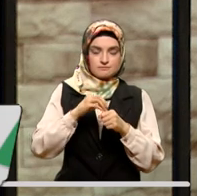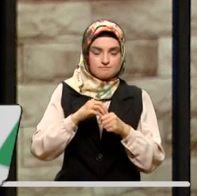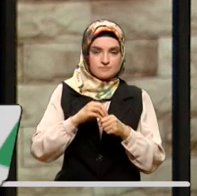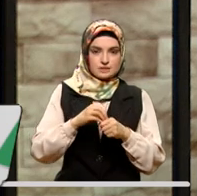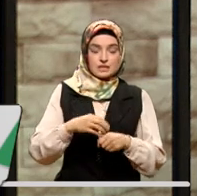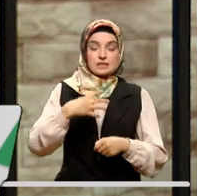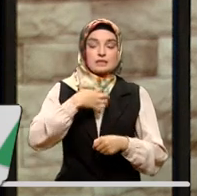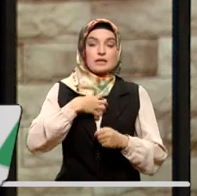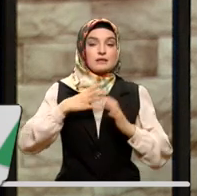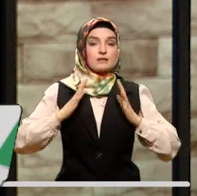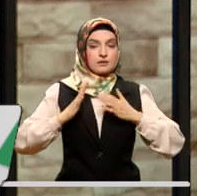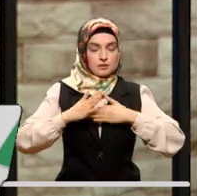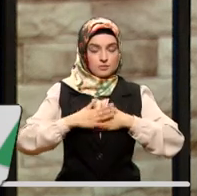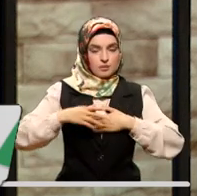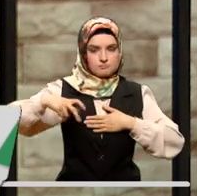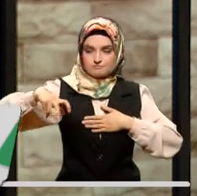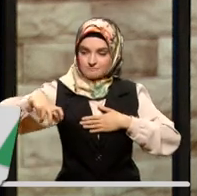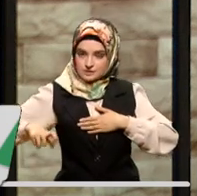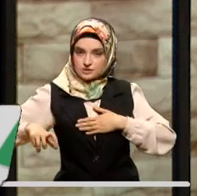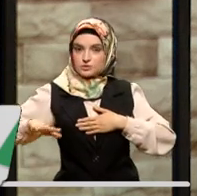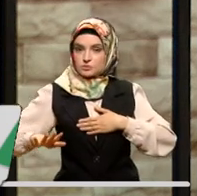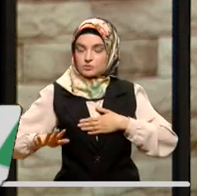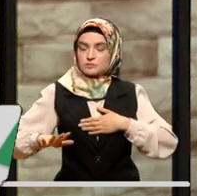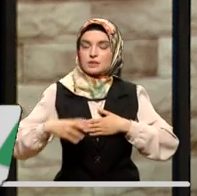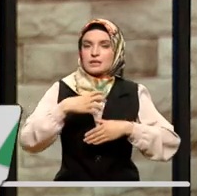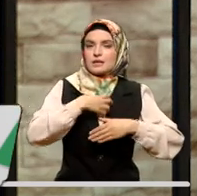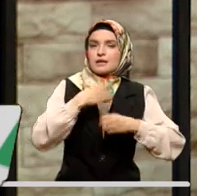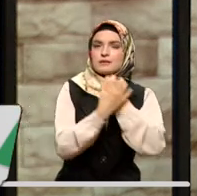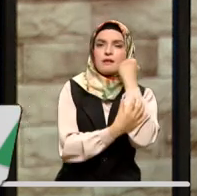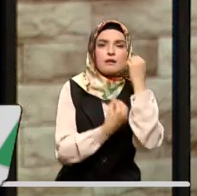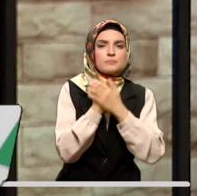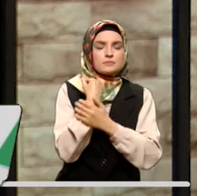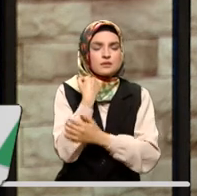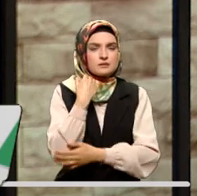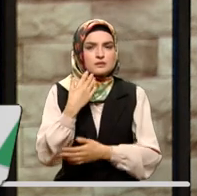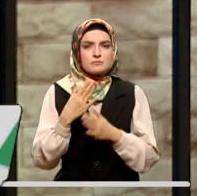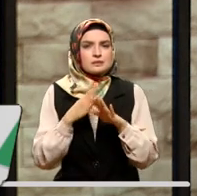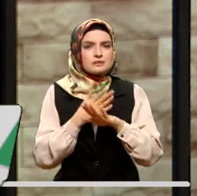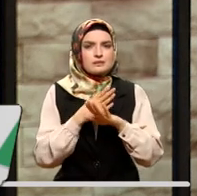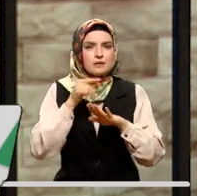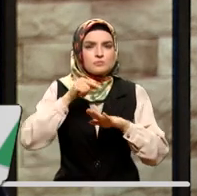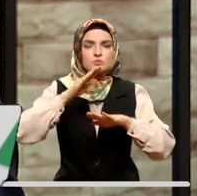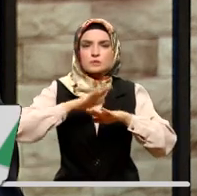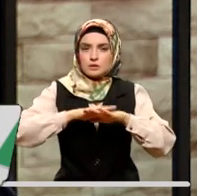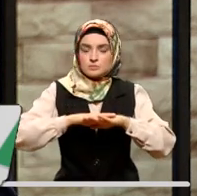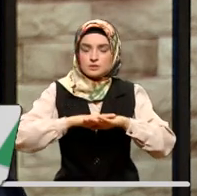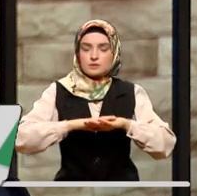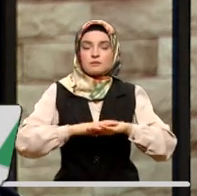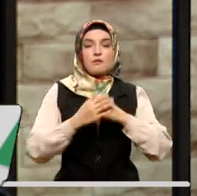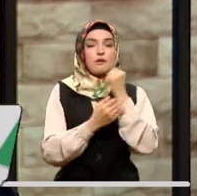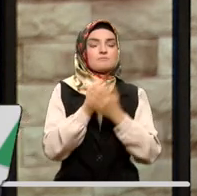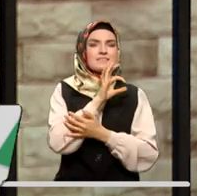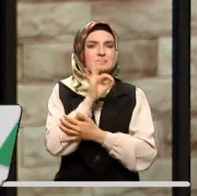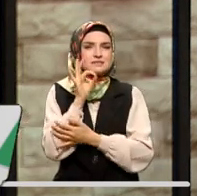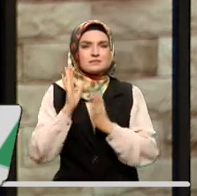namazlarına yanlarında oturtturmalı. Kendileri abdest alırken niye abdest aldığını, abdestsiz namaz olmayacağını ifade ederek